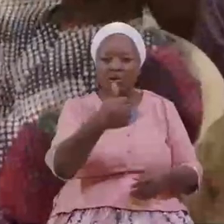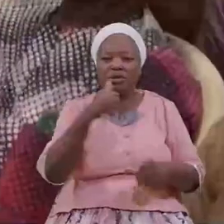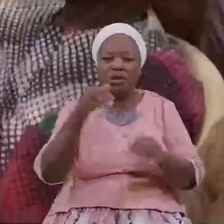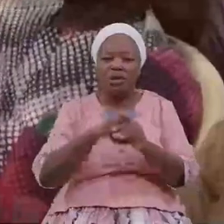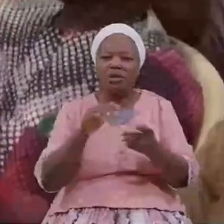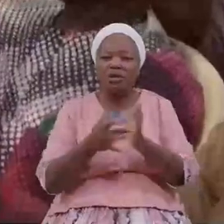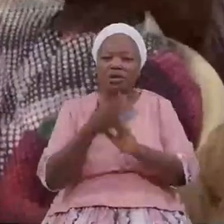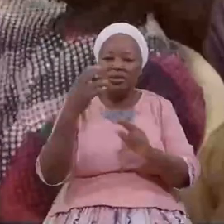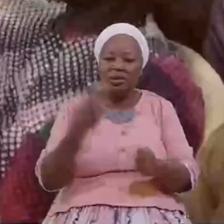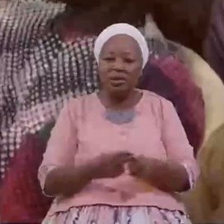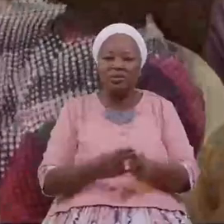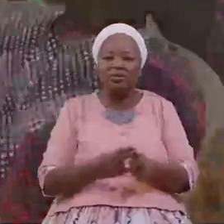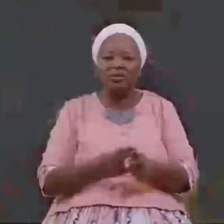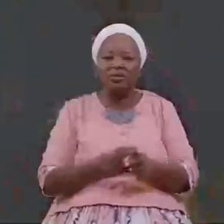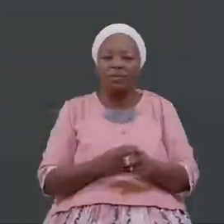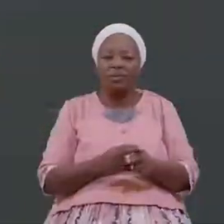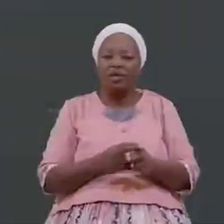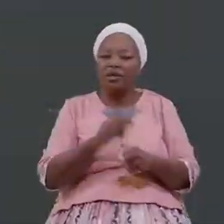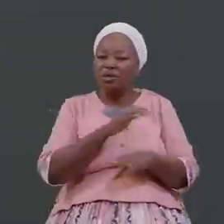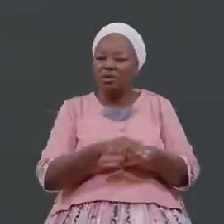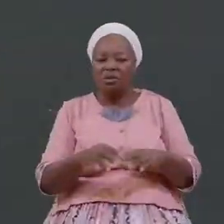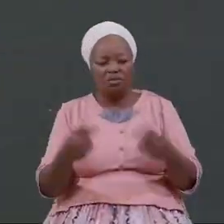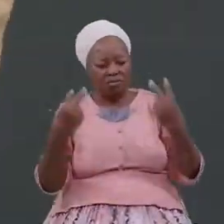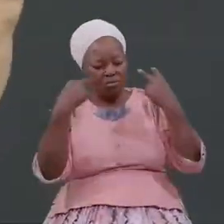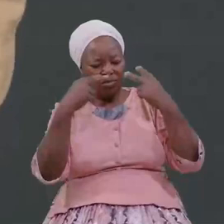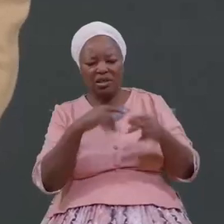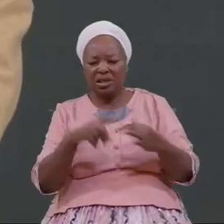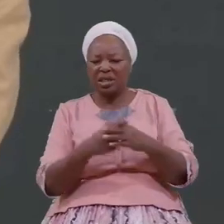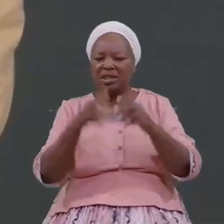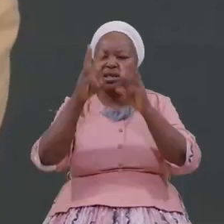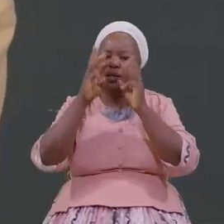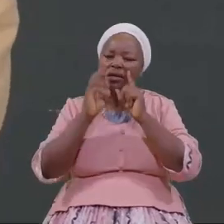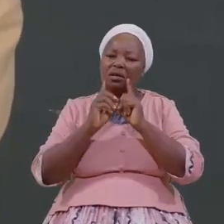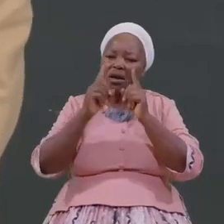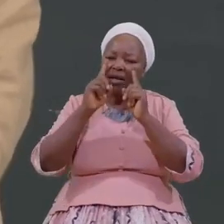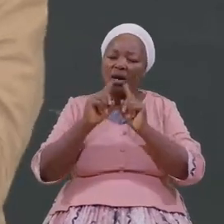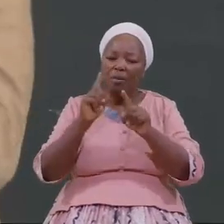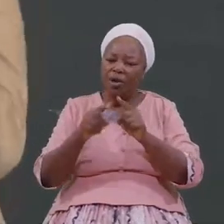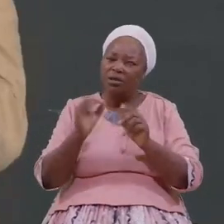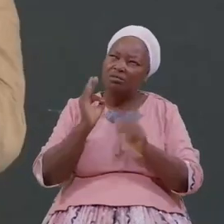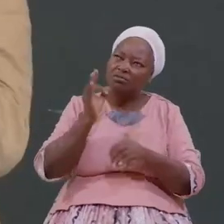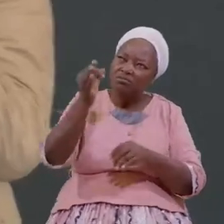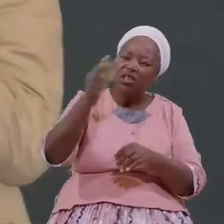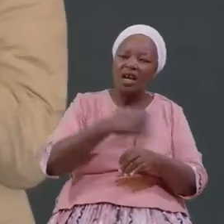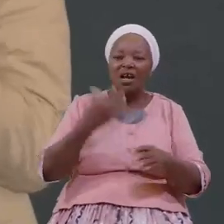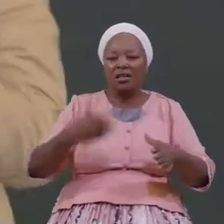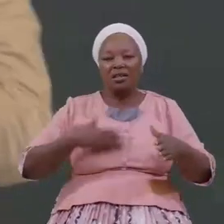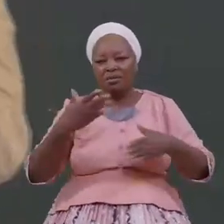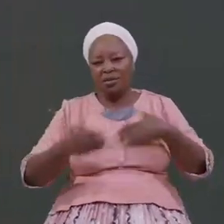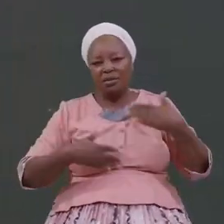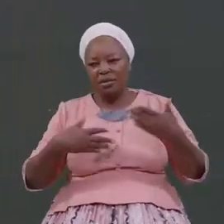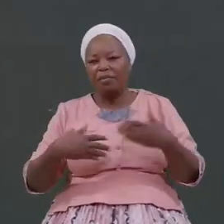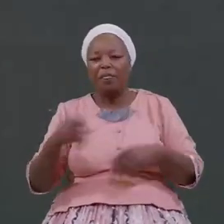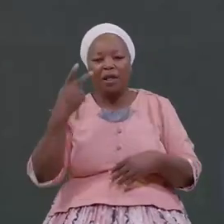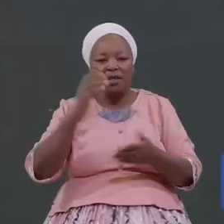vôtre au nom de Jésus-Christ. Il ne faut pas regarder en arrière et pleurer, mais regardez devant vous pour vous réjouir.